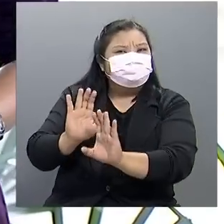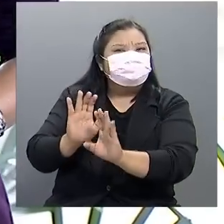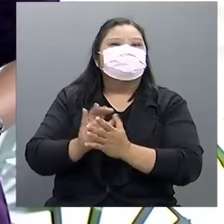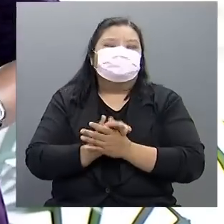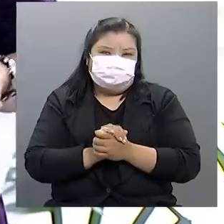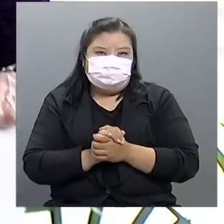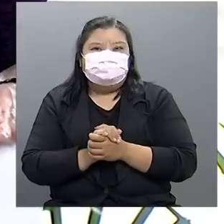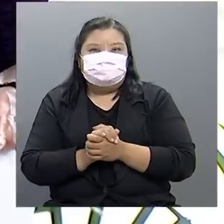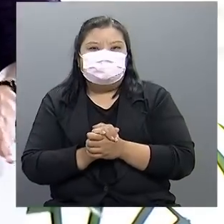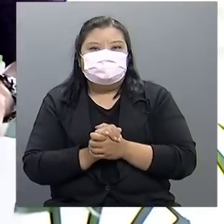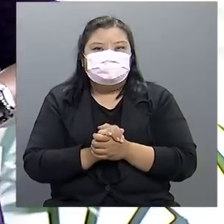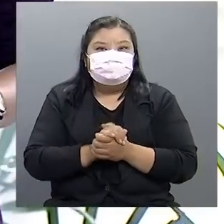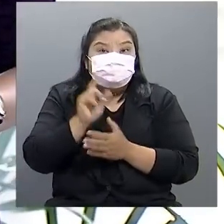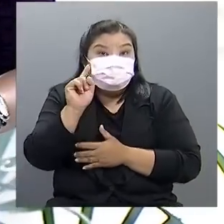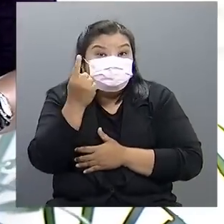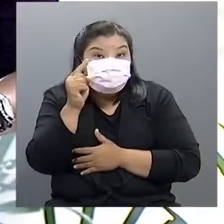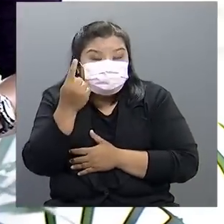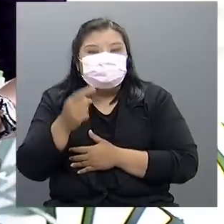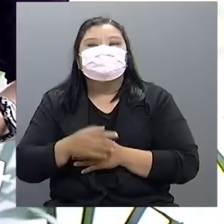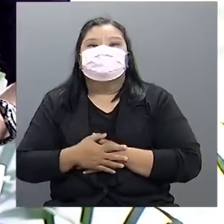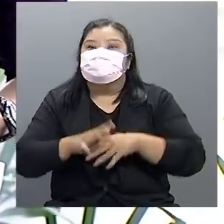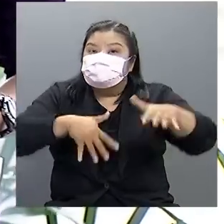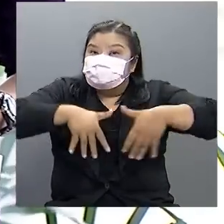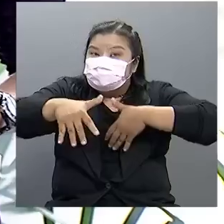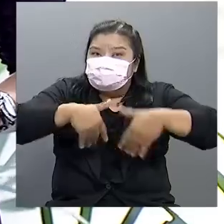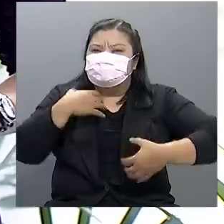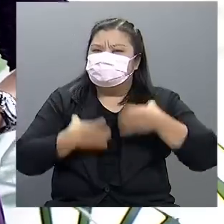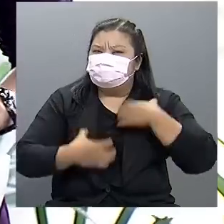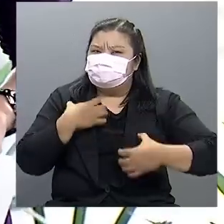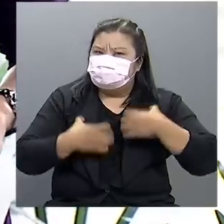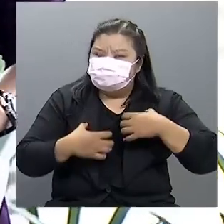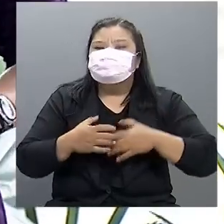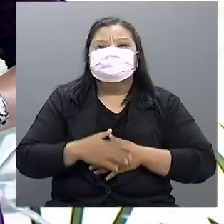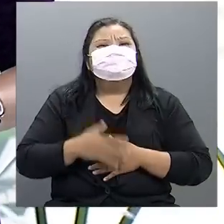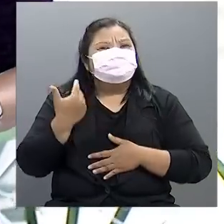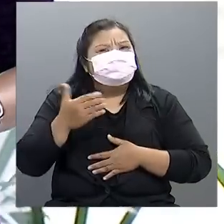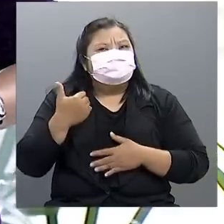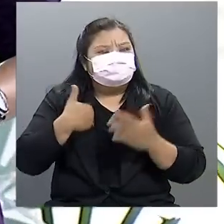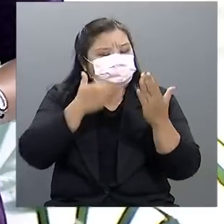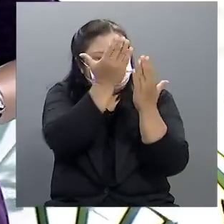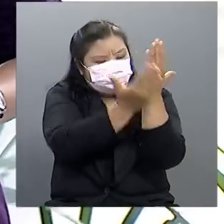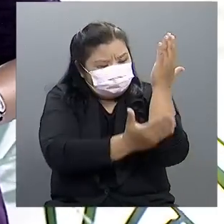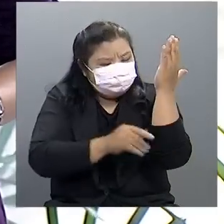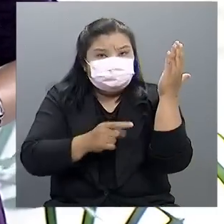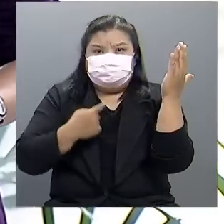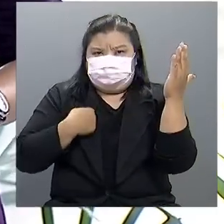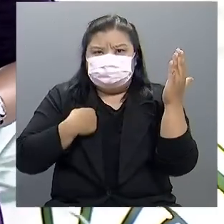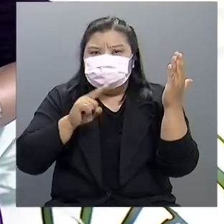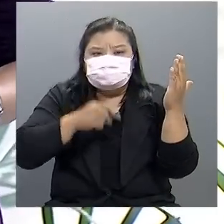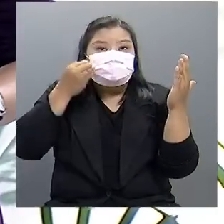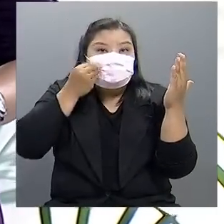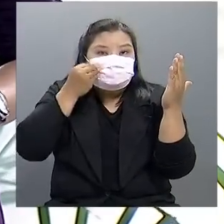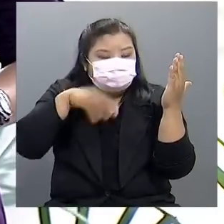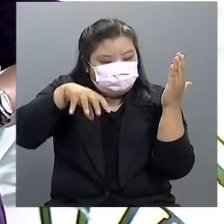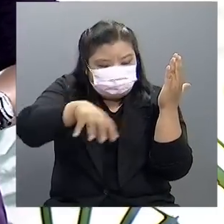ไปดูความทกใจของเชาบ้าน ที่เขาอยู่ริมชายแดนพื้นที่สู้รบกอะไรต่เพราะว่าทำไร